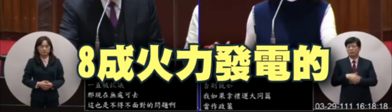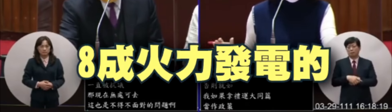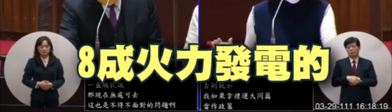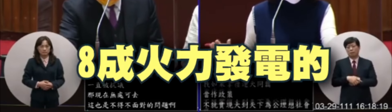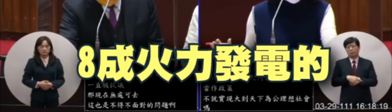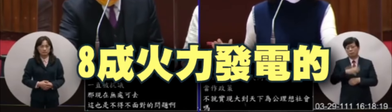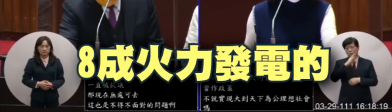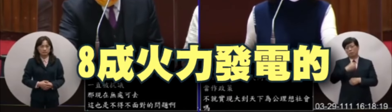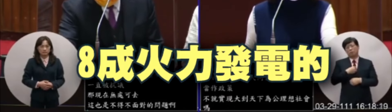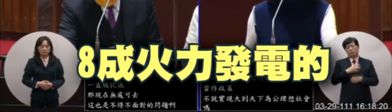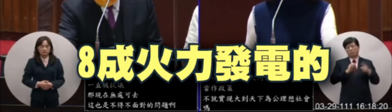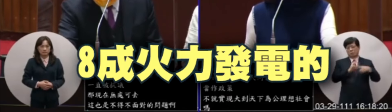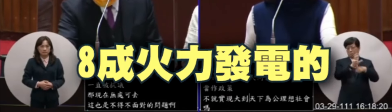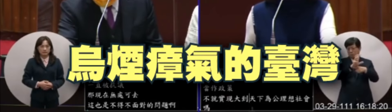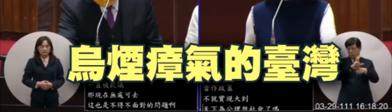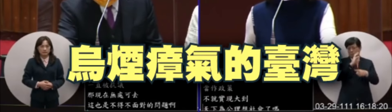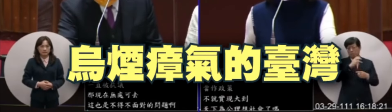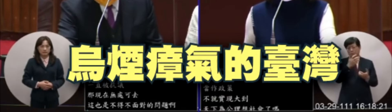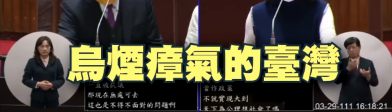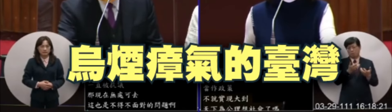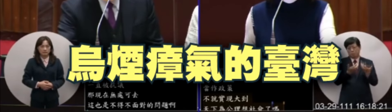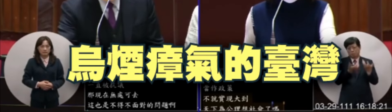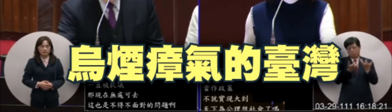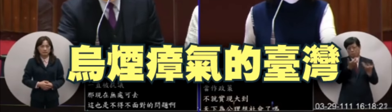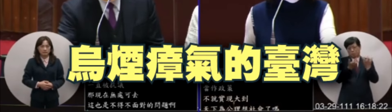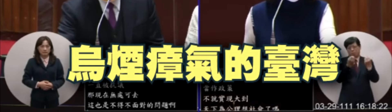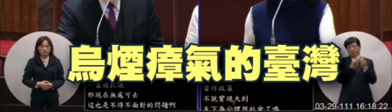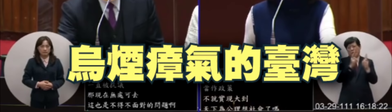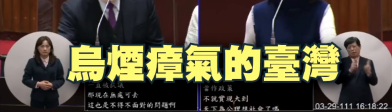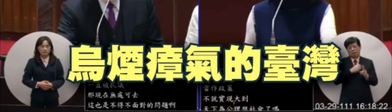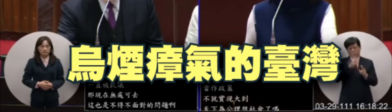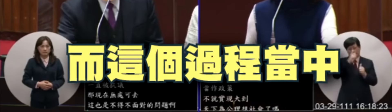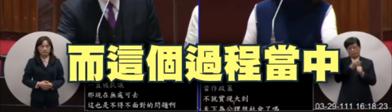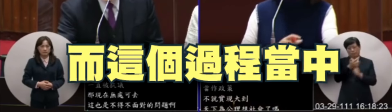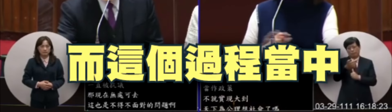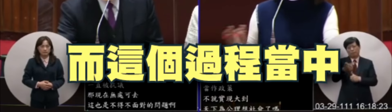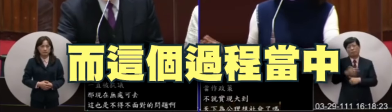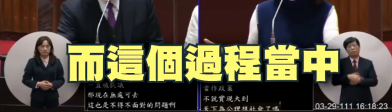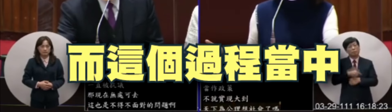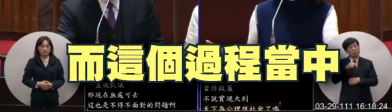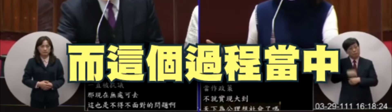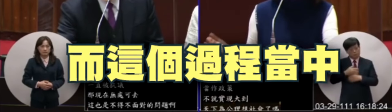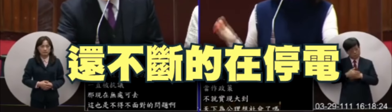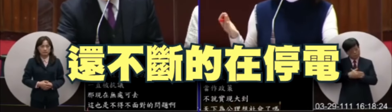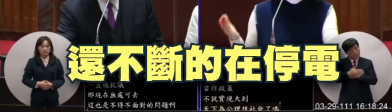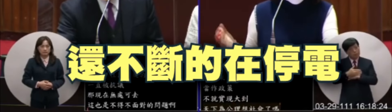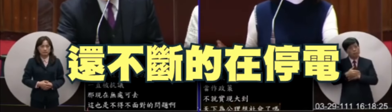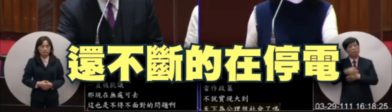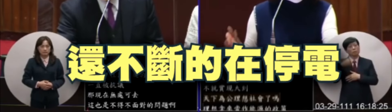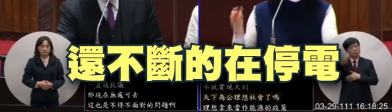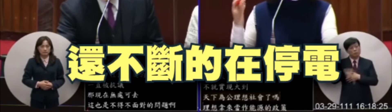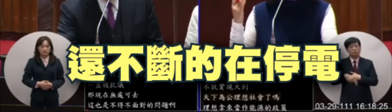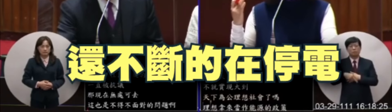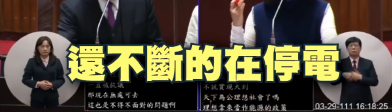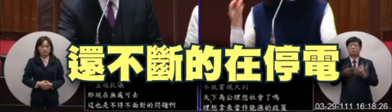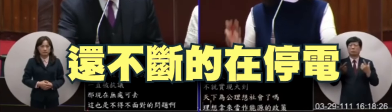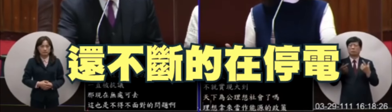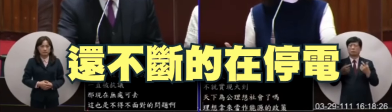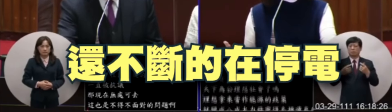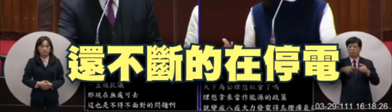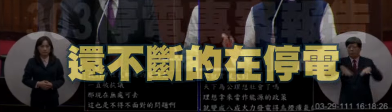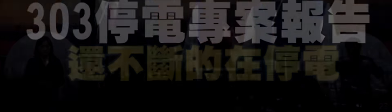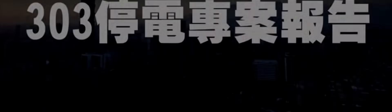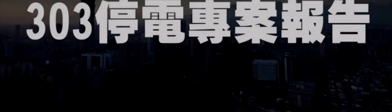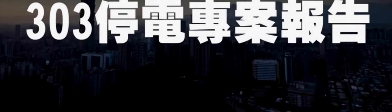八成火力发电的乌烟瘴气的台湾，而这个过程当中还不断的在